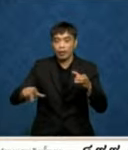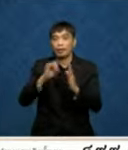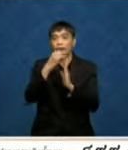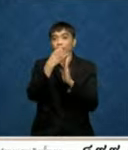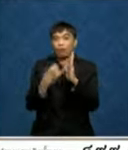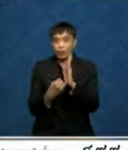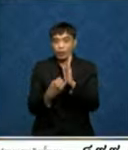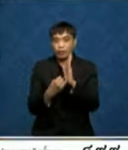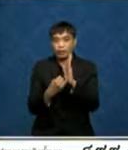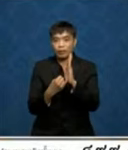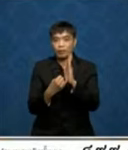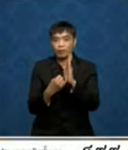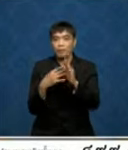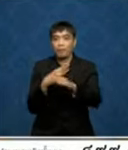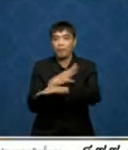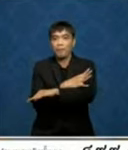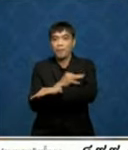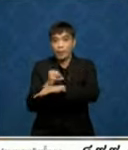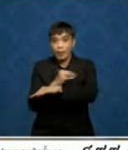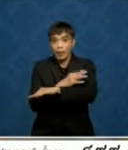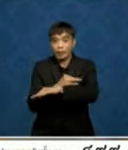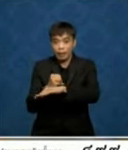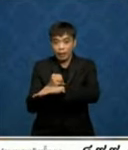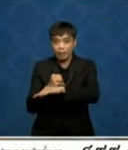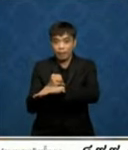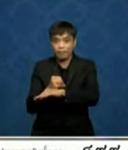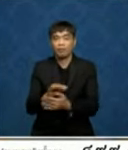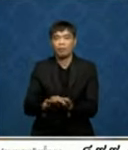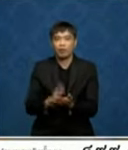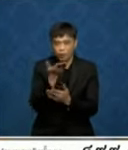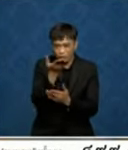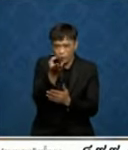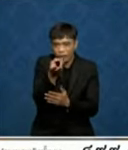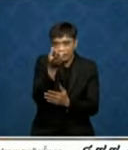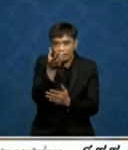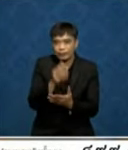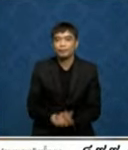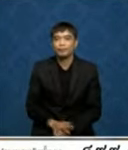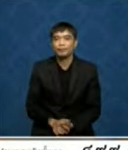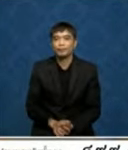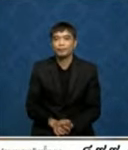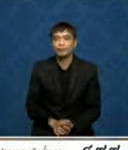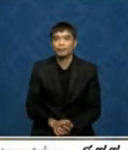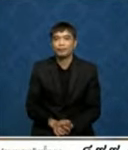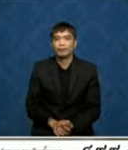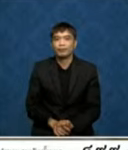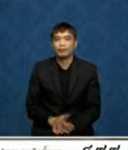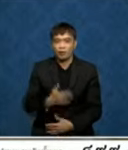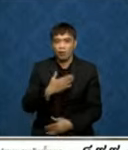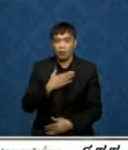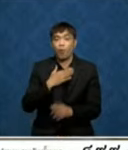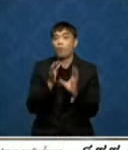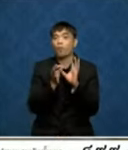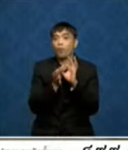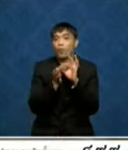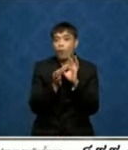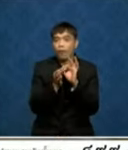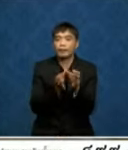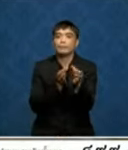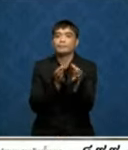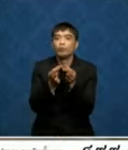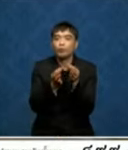นครับ ผมจำเป็นต้องประท้วงติงนะครับท่านประธานนิดเดียวว่าผมเป็นห่วงเรื่องการอภิปร